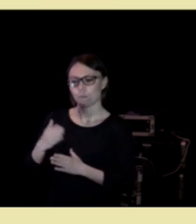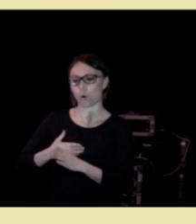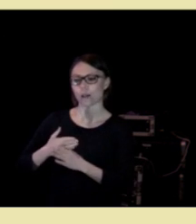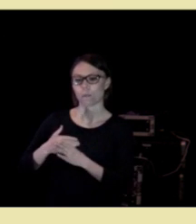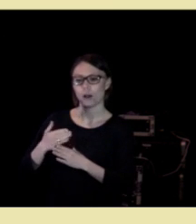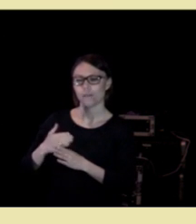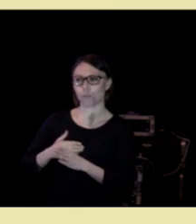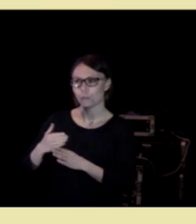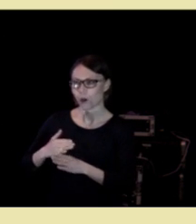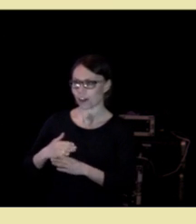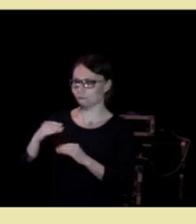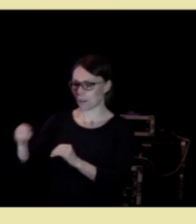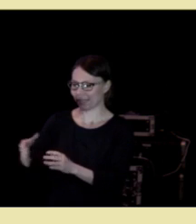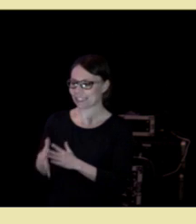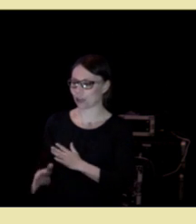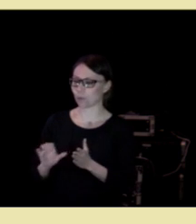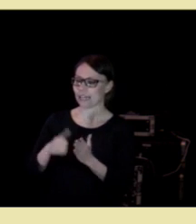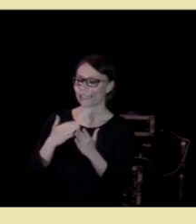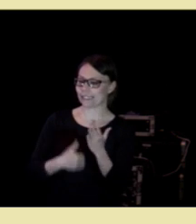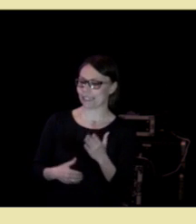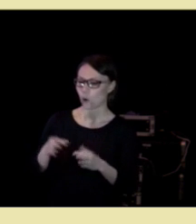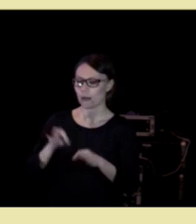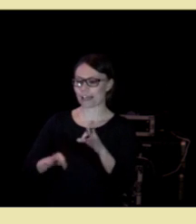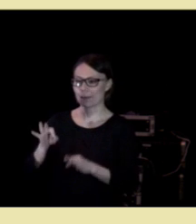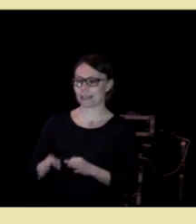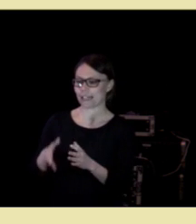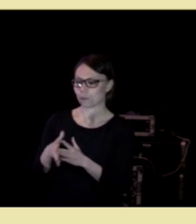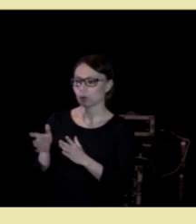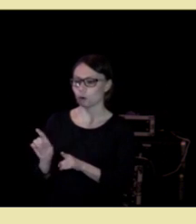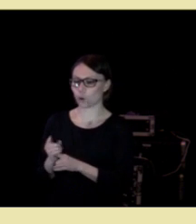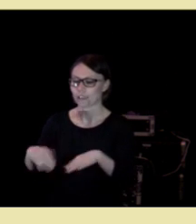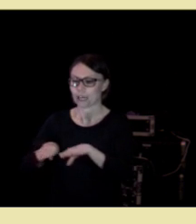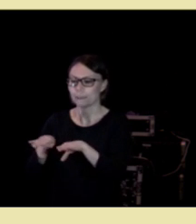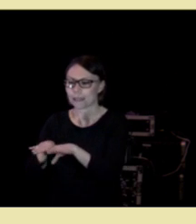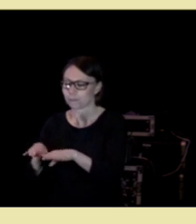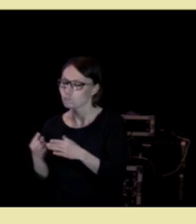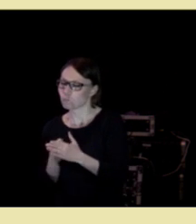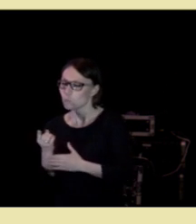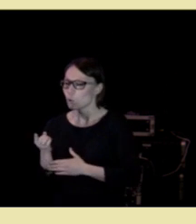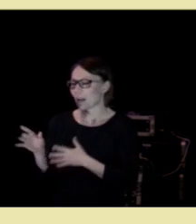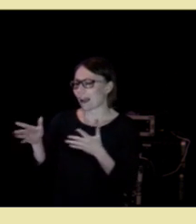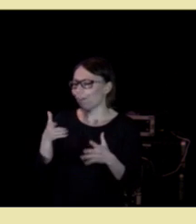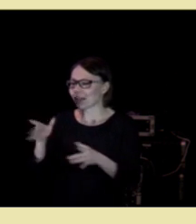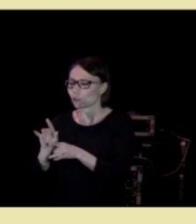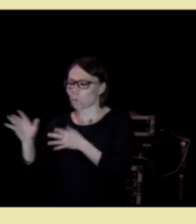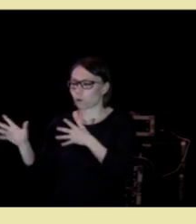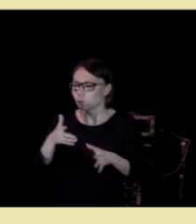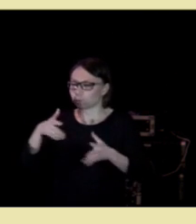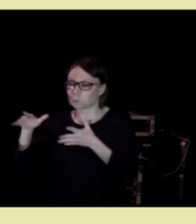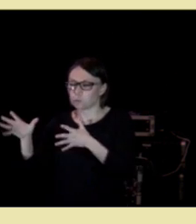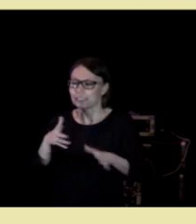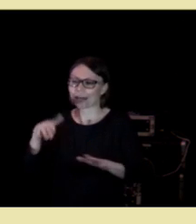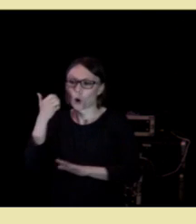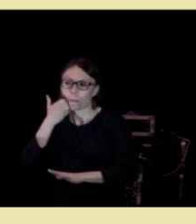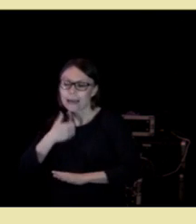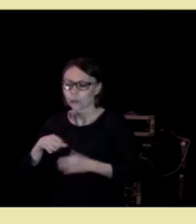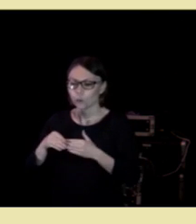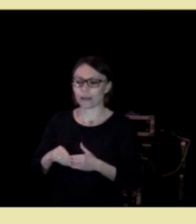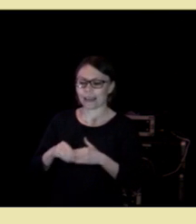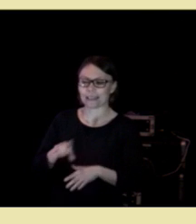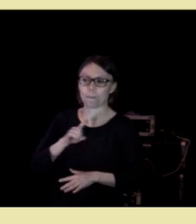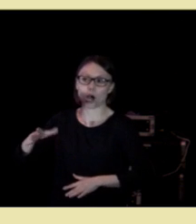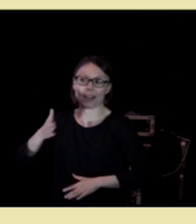nettopp ved sjekklister og legemiddelgjennomgang og samstemming. Mulig vinden som blåser her så sterk og mild at kollegene bare vil.